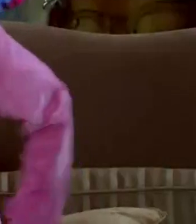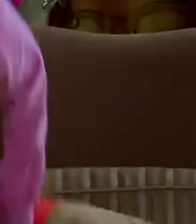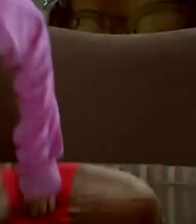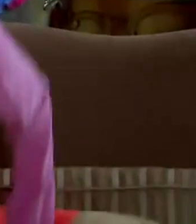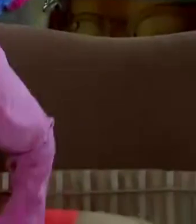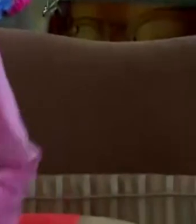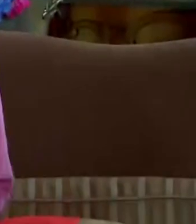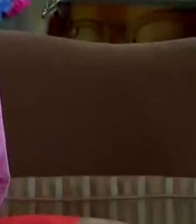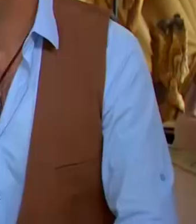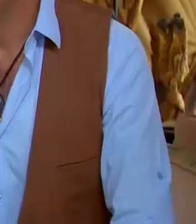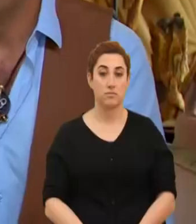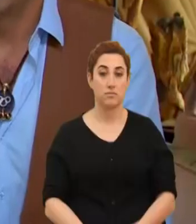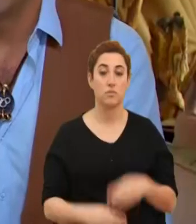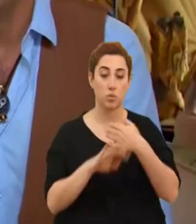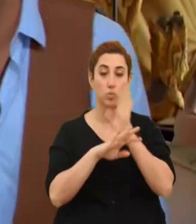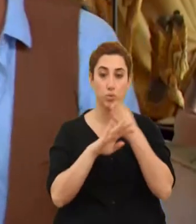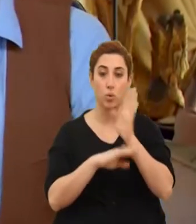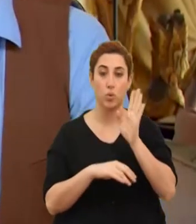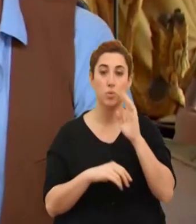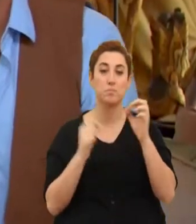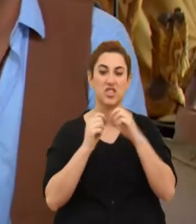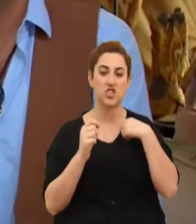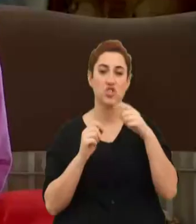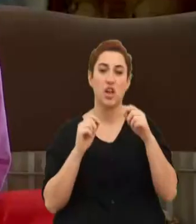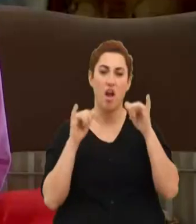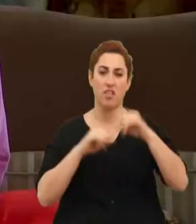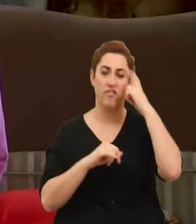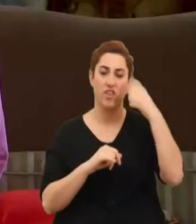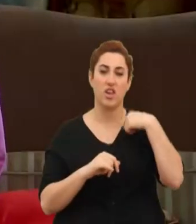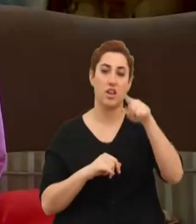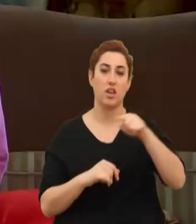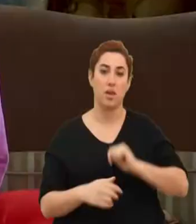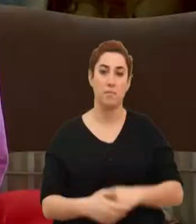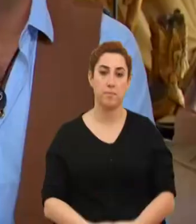geçip Clint'in arkasına sakladı. Doğru doğru. Biricik'e katılıyorum.